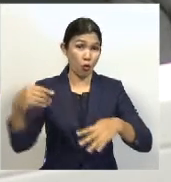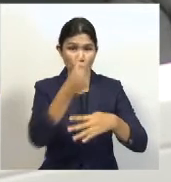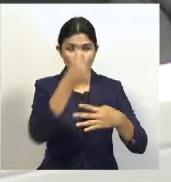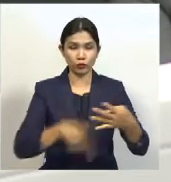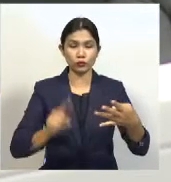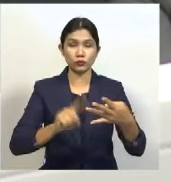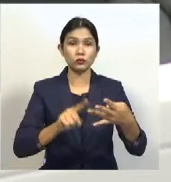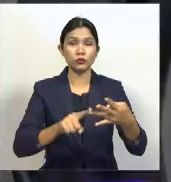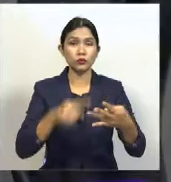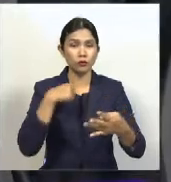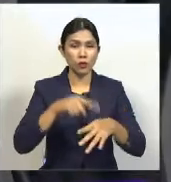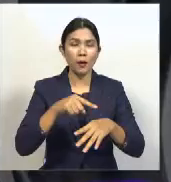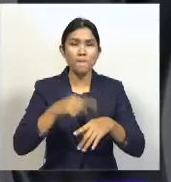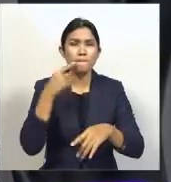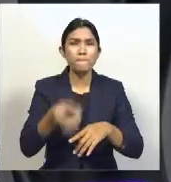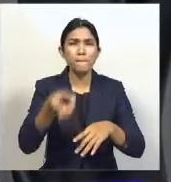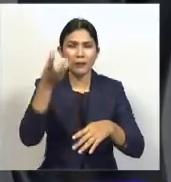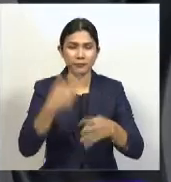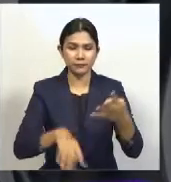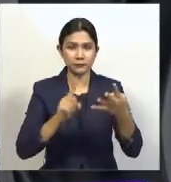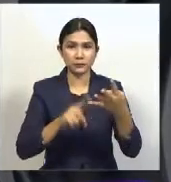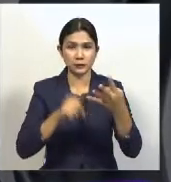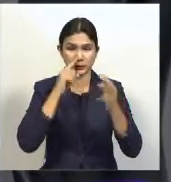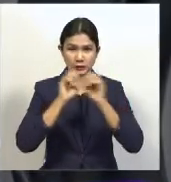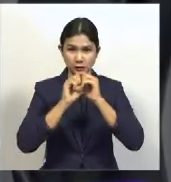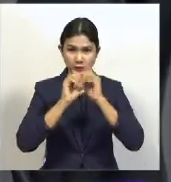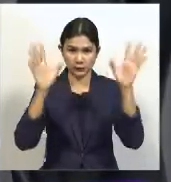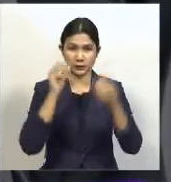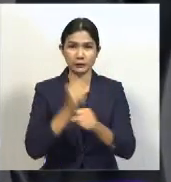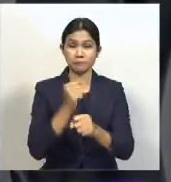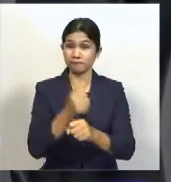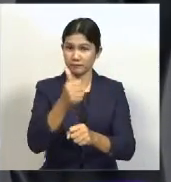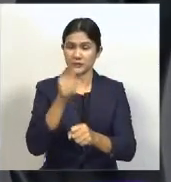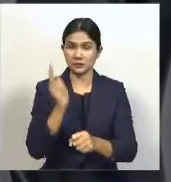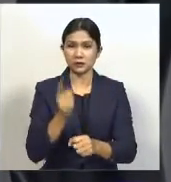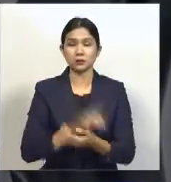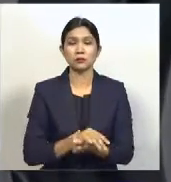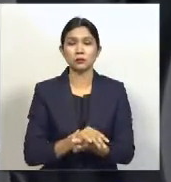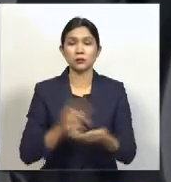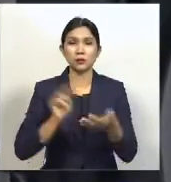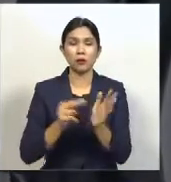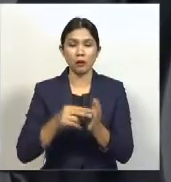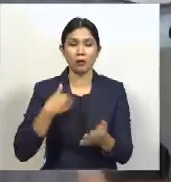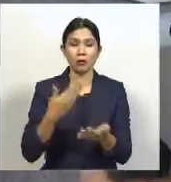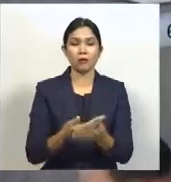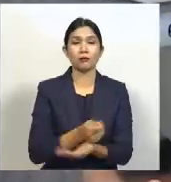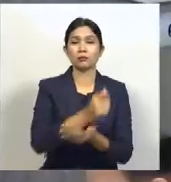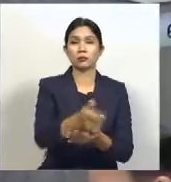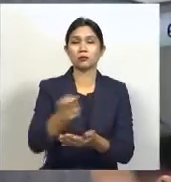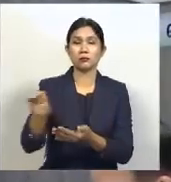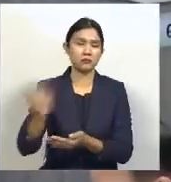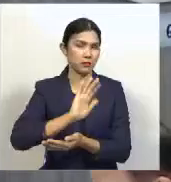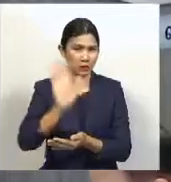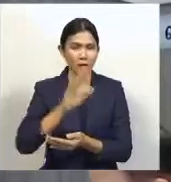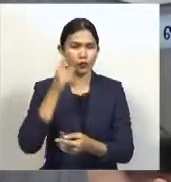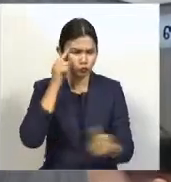การ3มาตรการชั่วคราวและ4โปร่งใสมีประสิทธิภาพครับไม่ใช่การออกมาแจกเงินแต่มีจุ